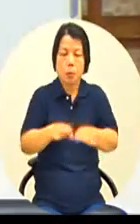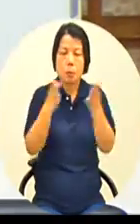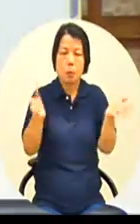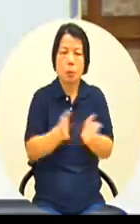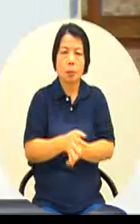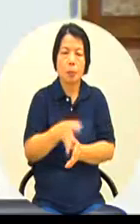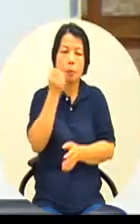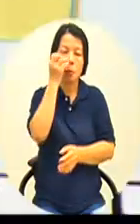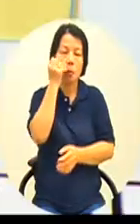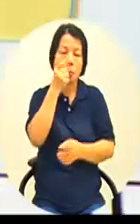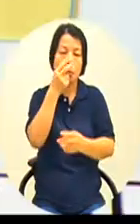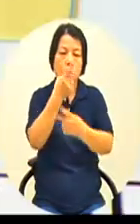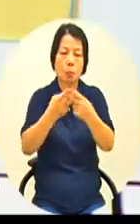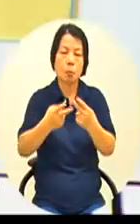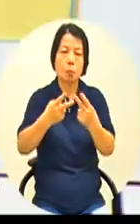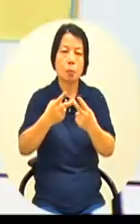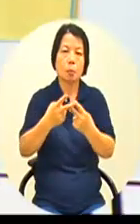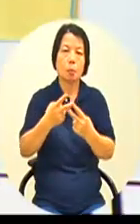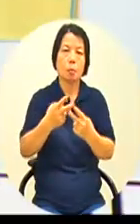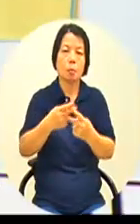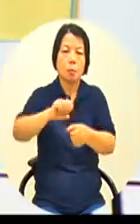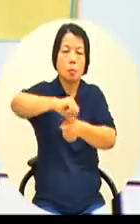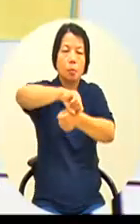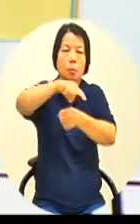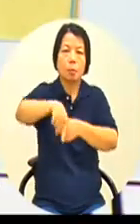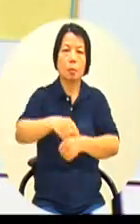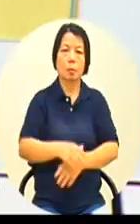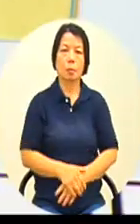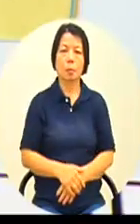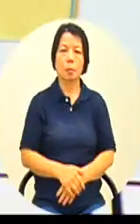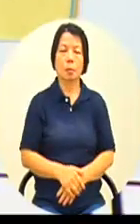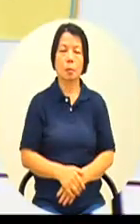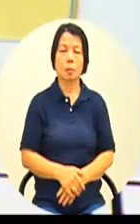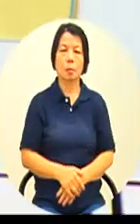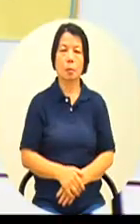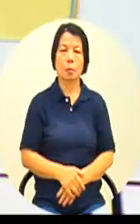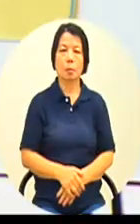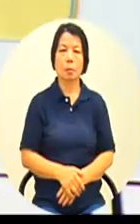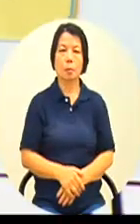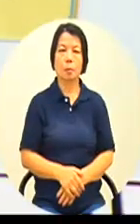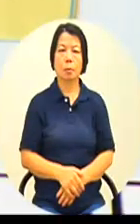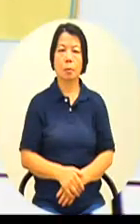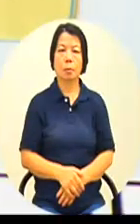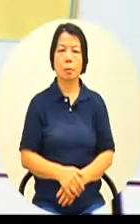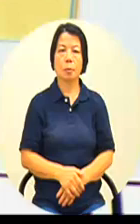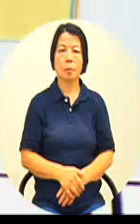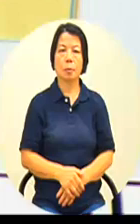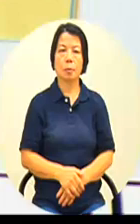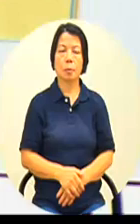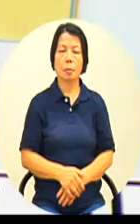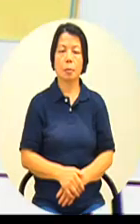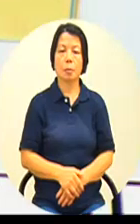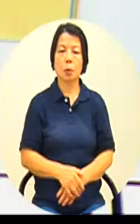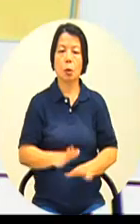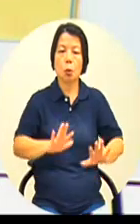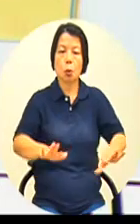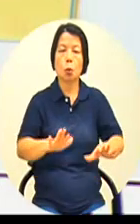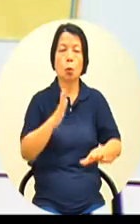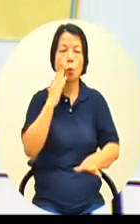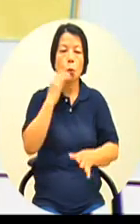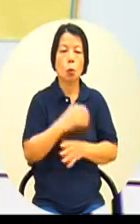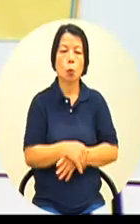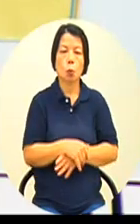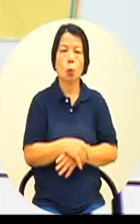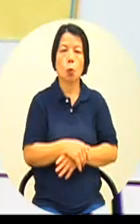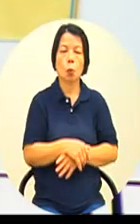源。这个开拓客源啊，你也知影百业啊，哪无人客哦？农民工啊，别讲